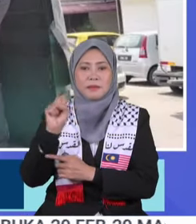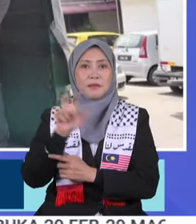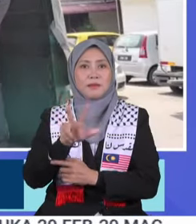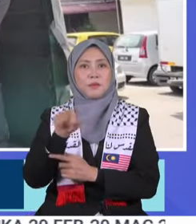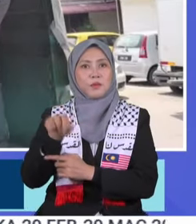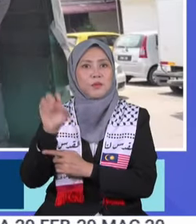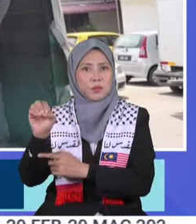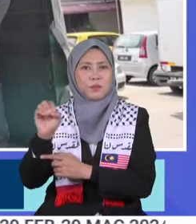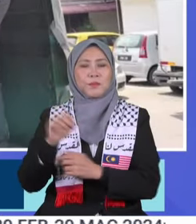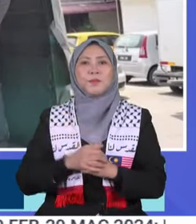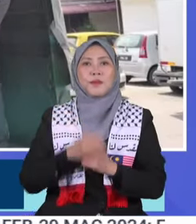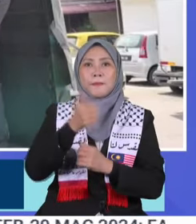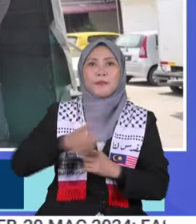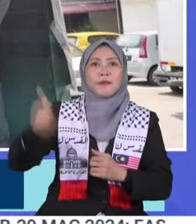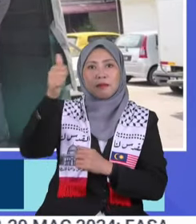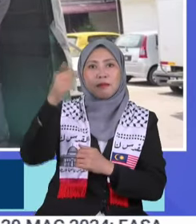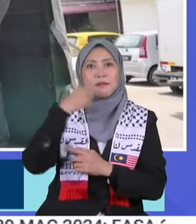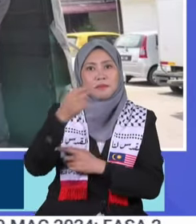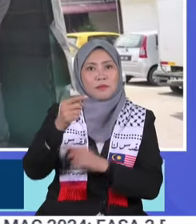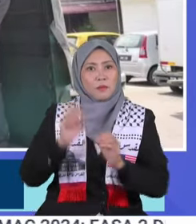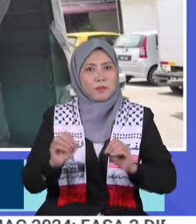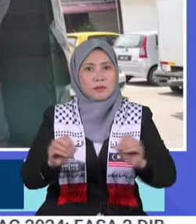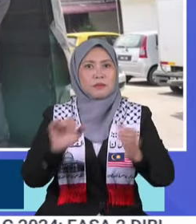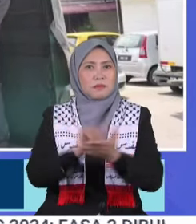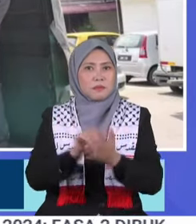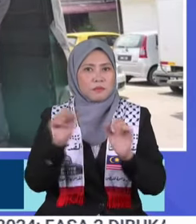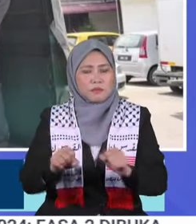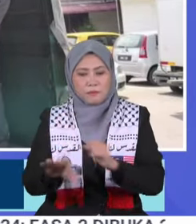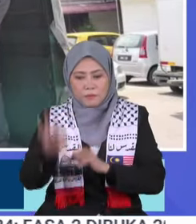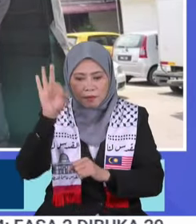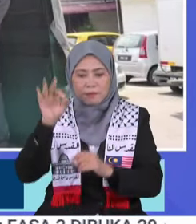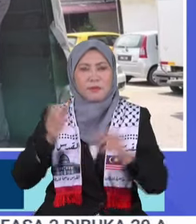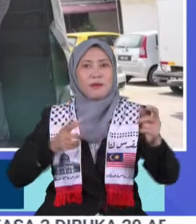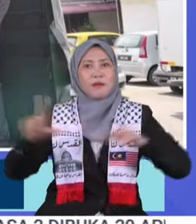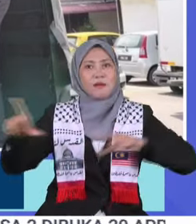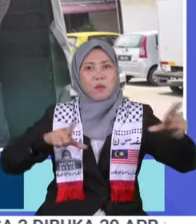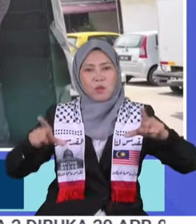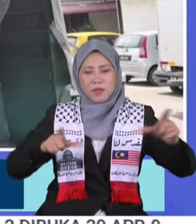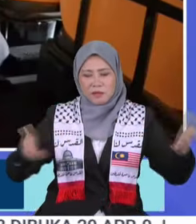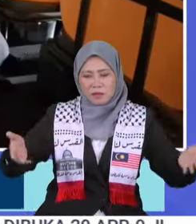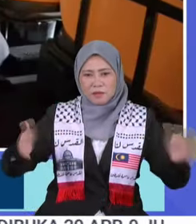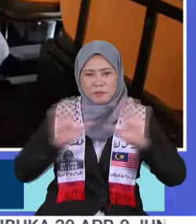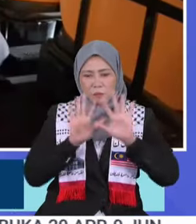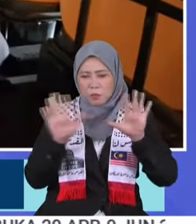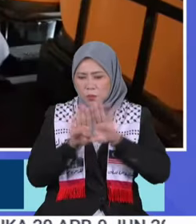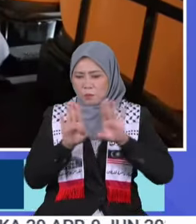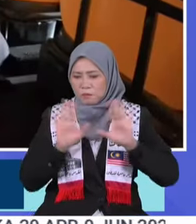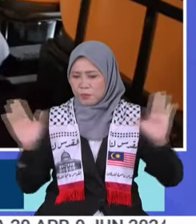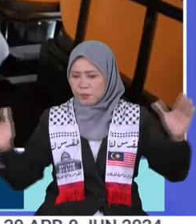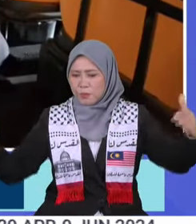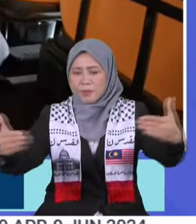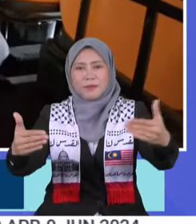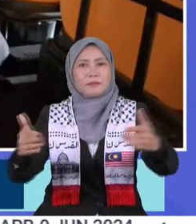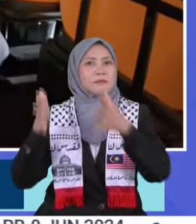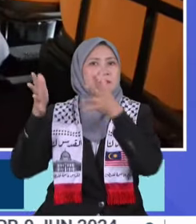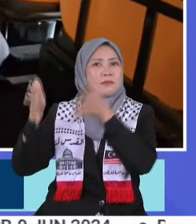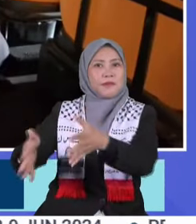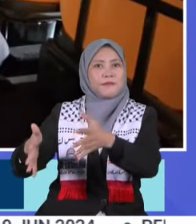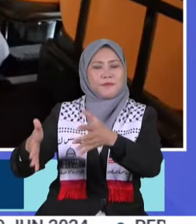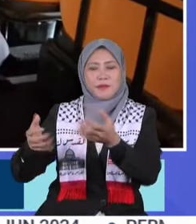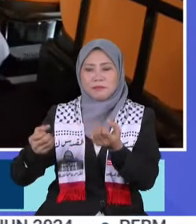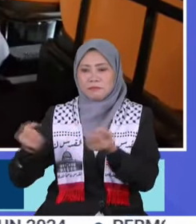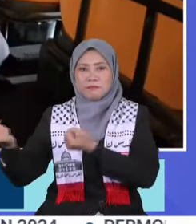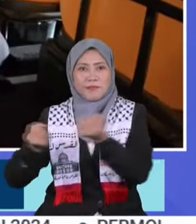Pengarahnya SG Gan berkata, dalam operasi tersebut pihaknya menemui sebuah lori kanvas dalam keadaan mencurigakan yang ditinggalkan di tepi jalan.